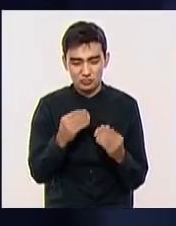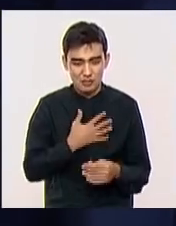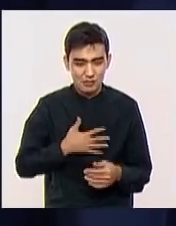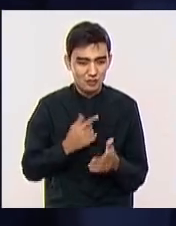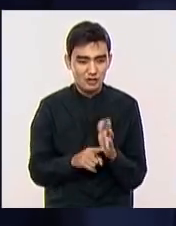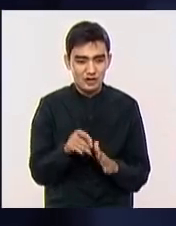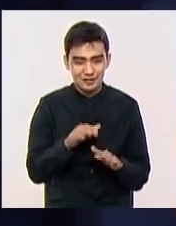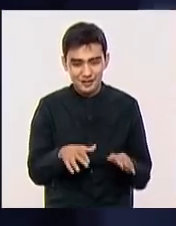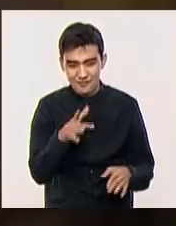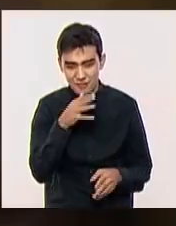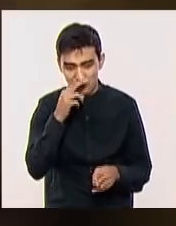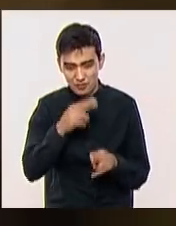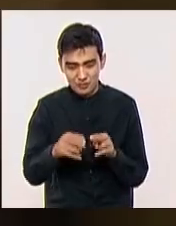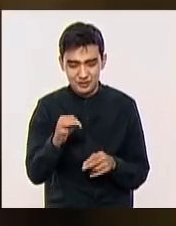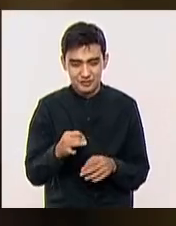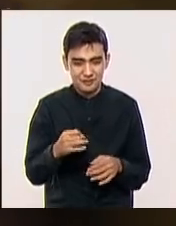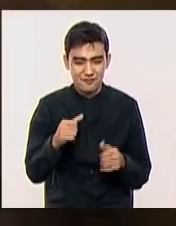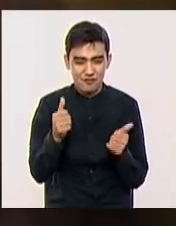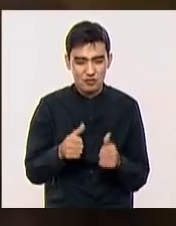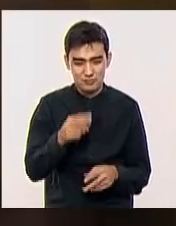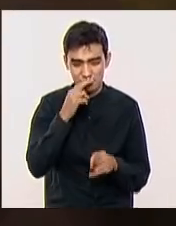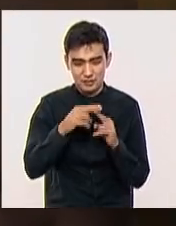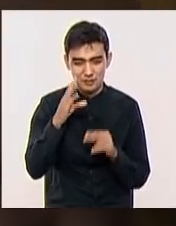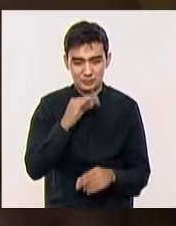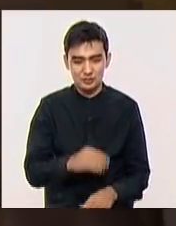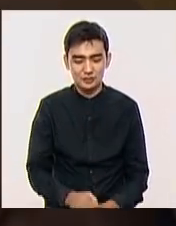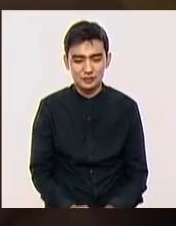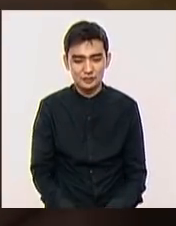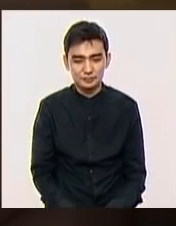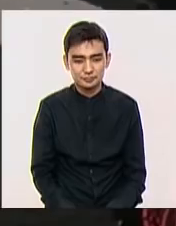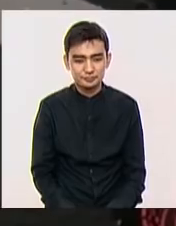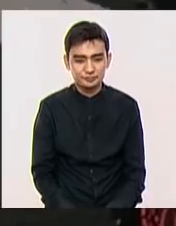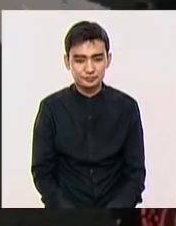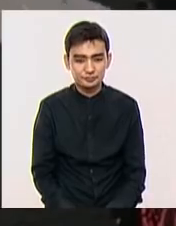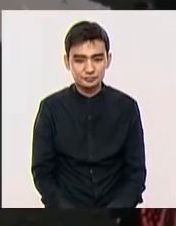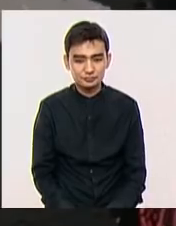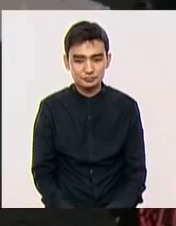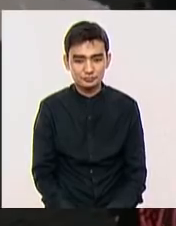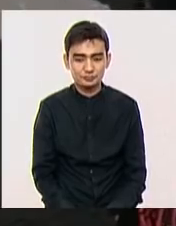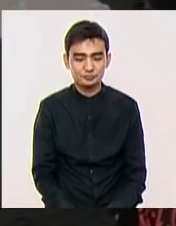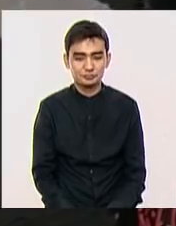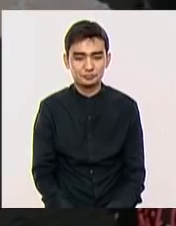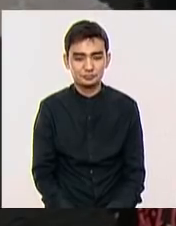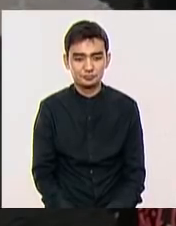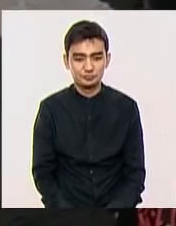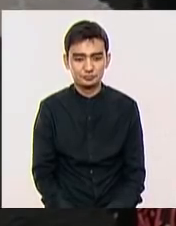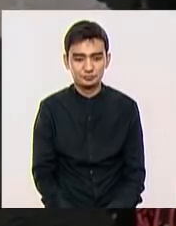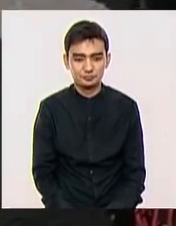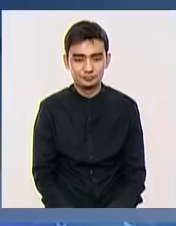ведь дети, теряя время, теряют и форму. Людмила Батюшкина, Ирина Ненашева, Информбюро, Карагандинская